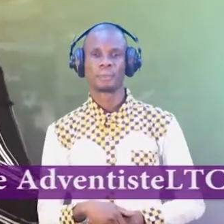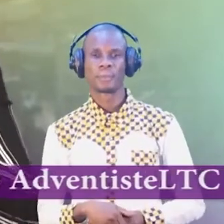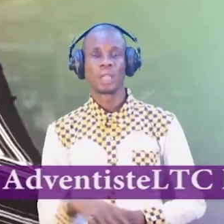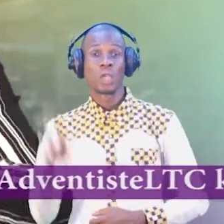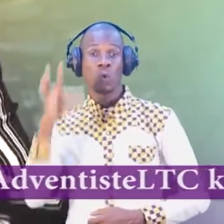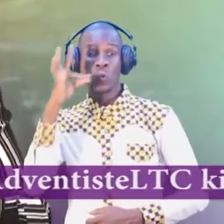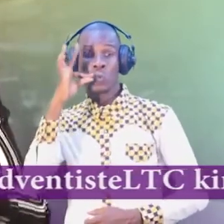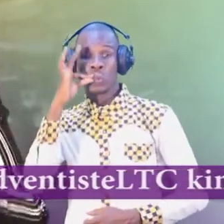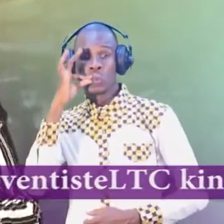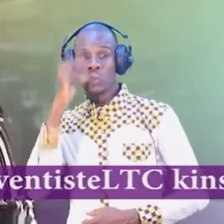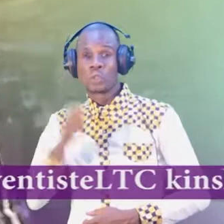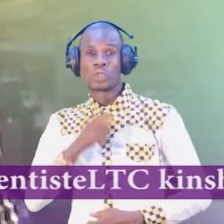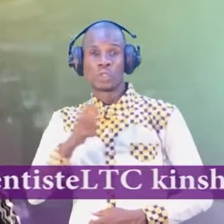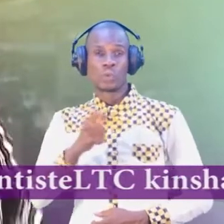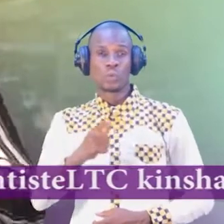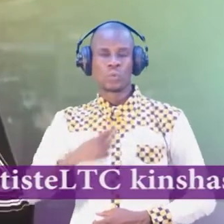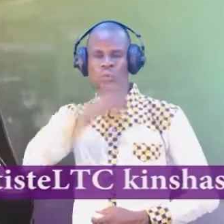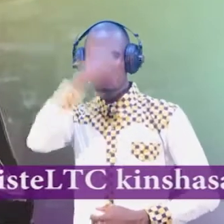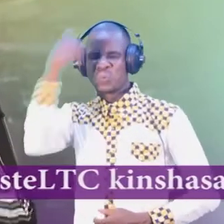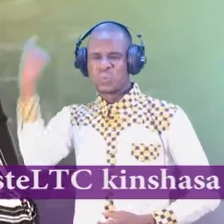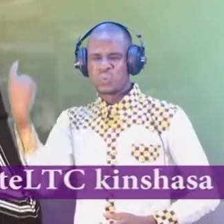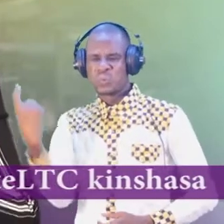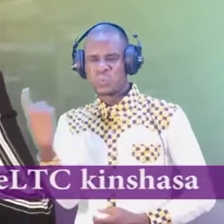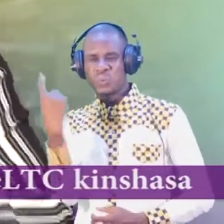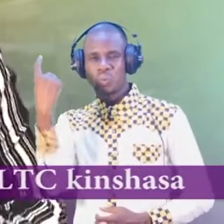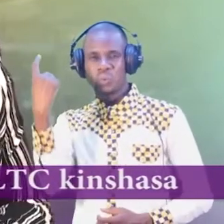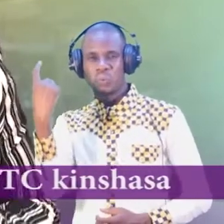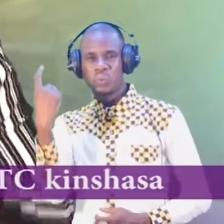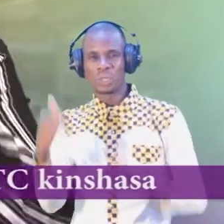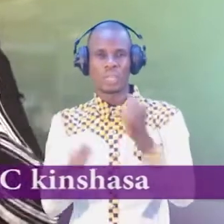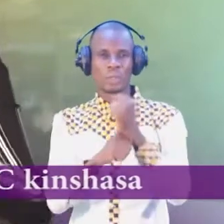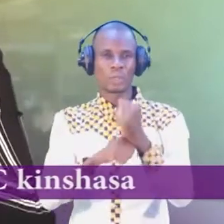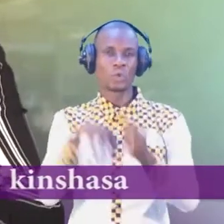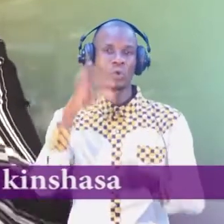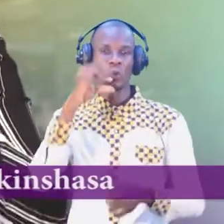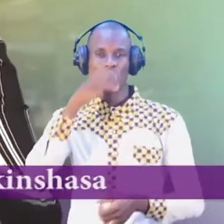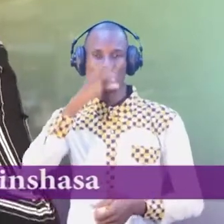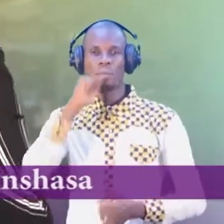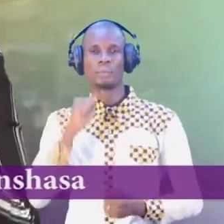mitema oyo eyebaka na kokweisa moto mpenza na liwa ya mbalakata.